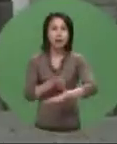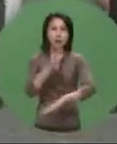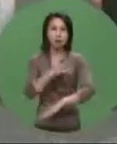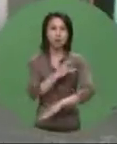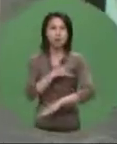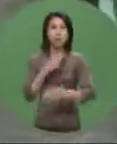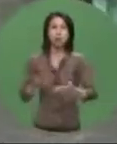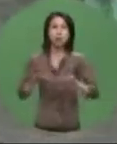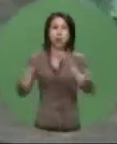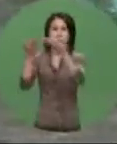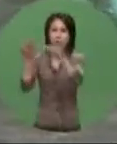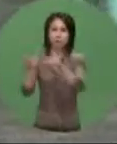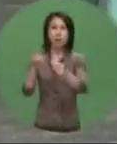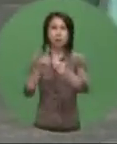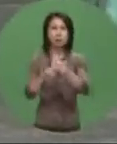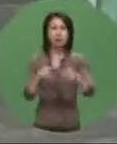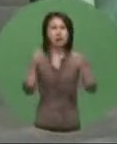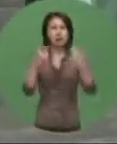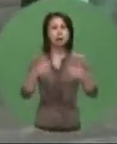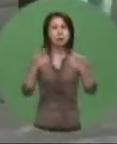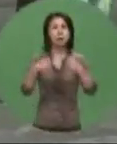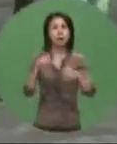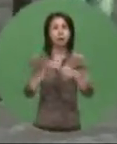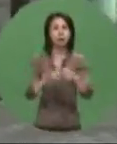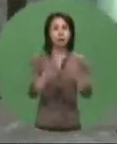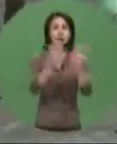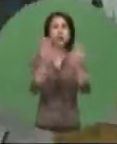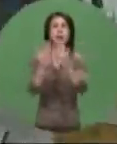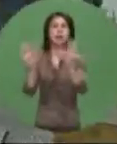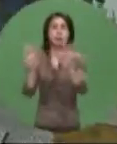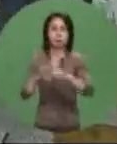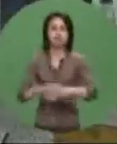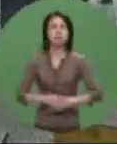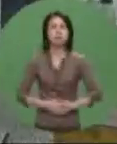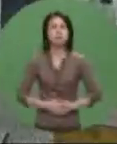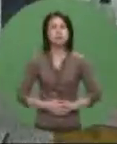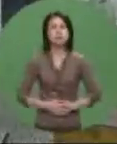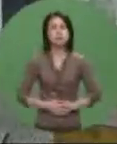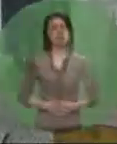と毎年お彼岸の時期に行われています。